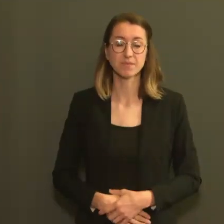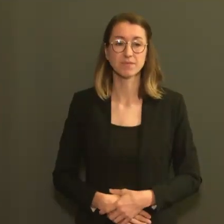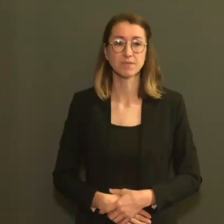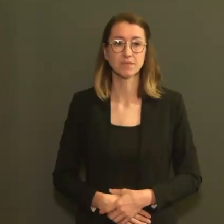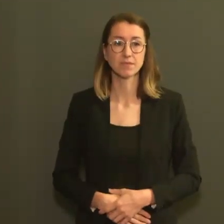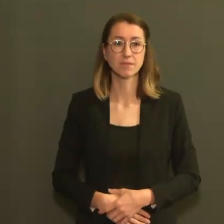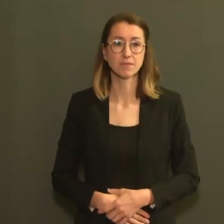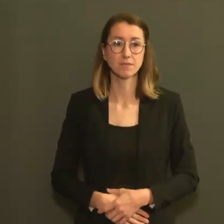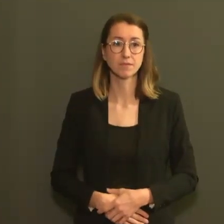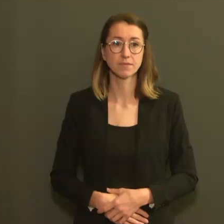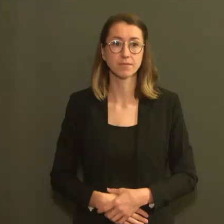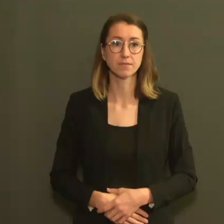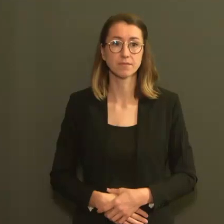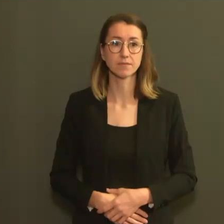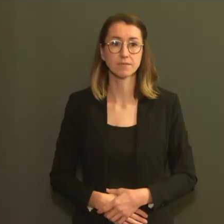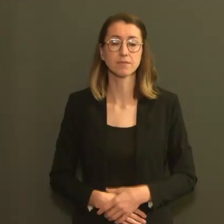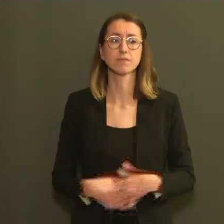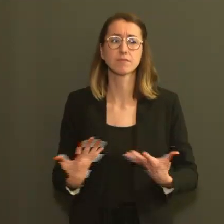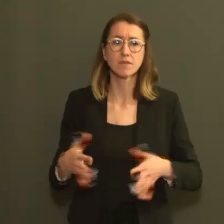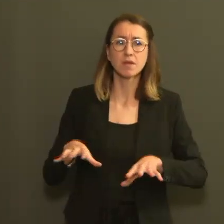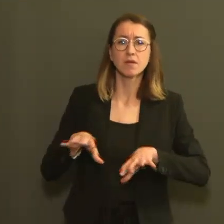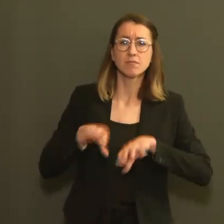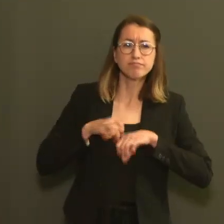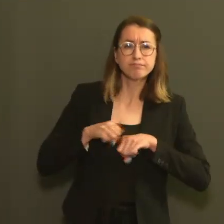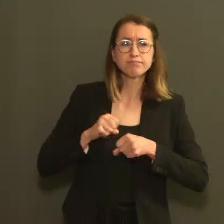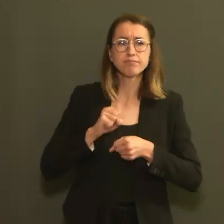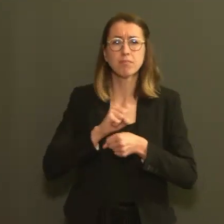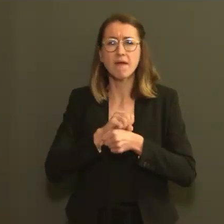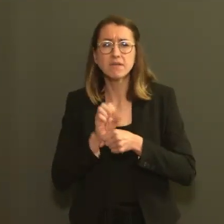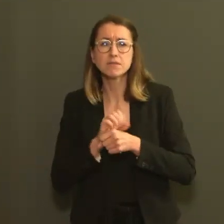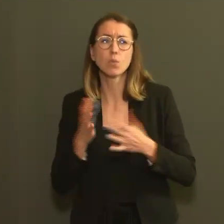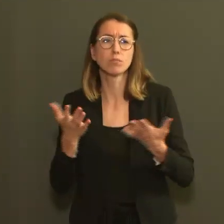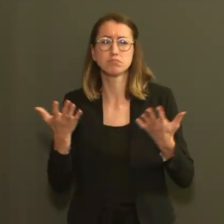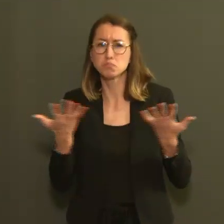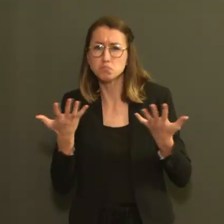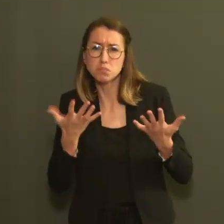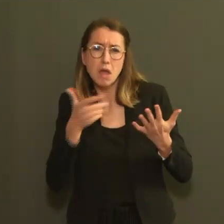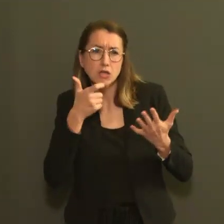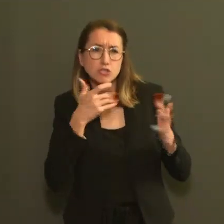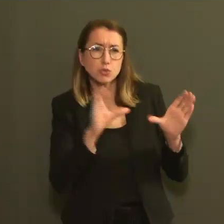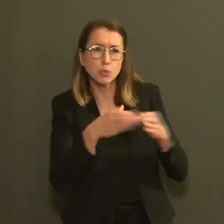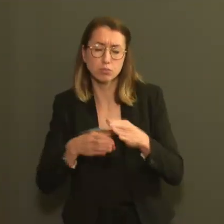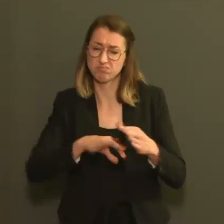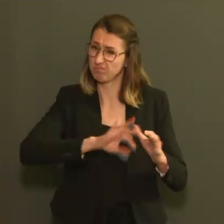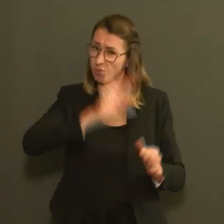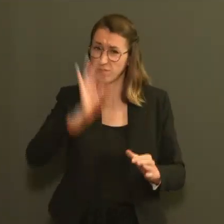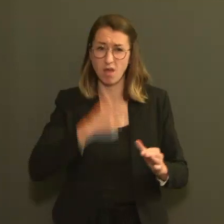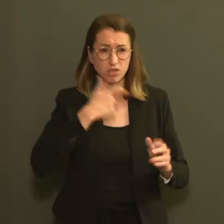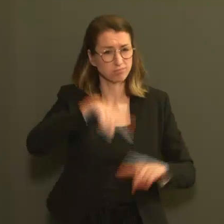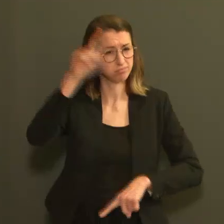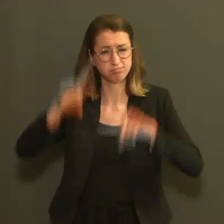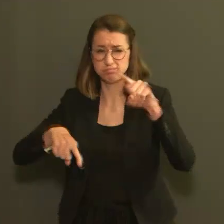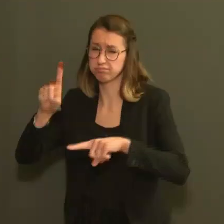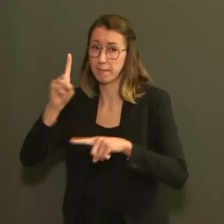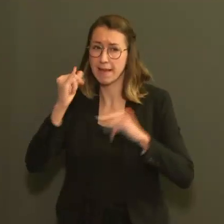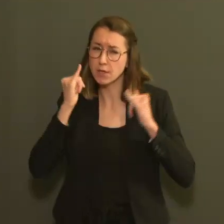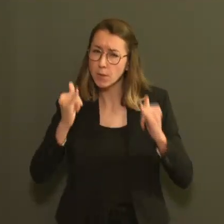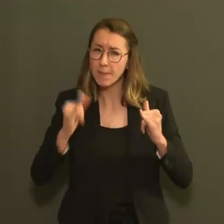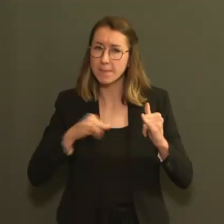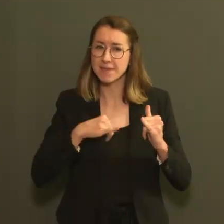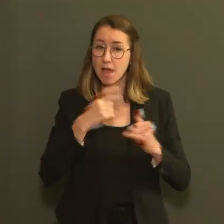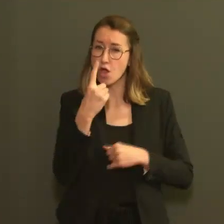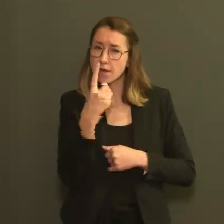Ces infections continuent à se produire dans toutes les tranches d'âge, mais clairement, un quart d'entre elles se trouvent chez les gens qui